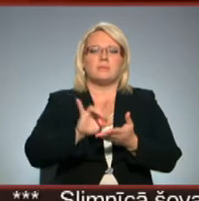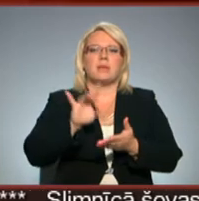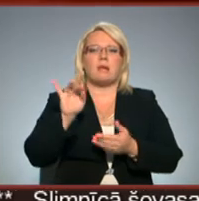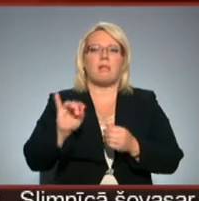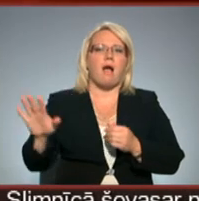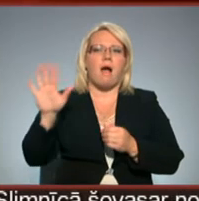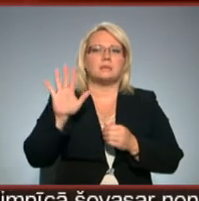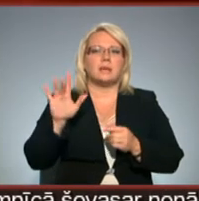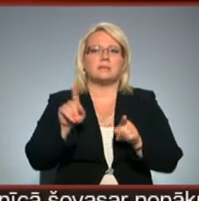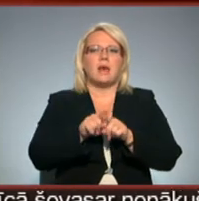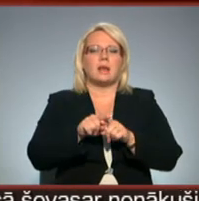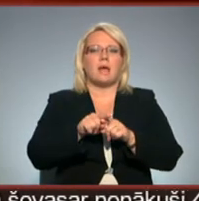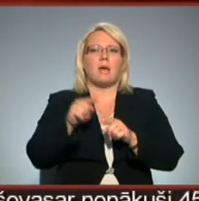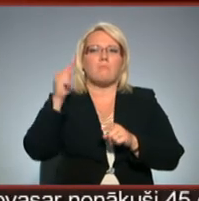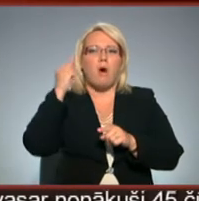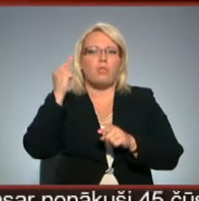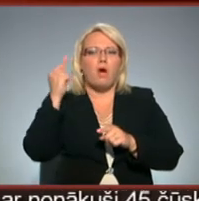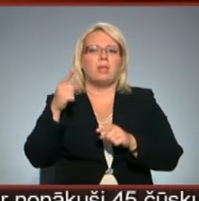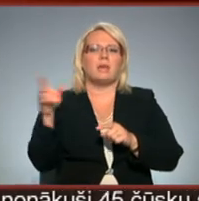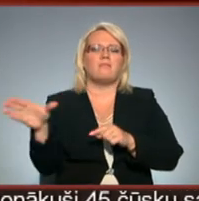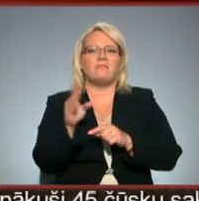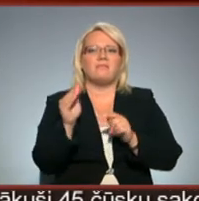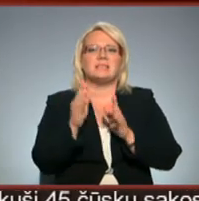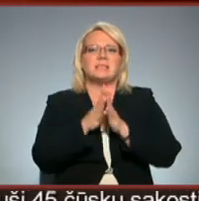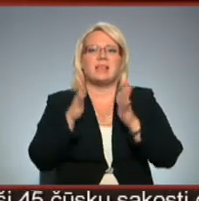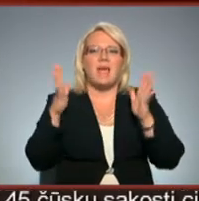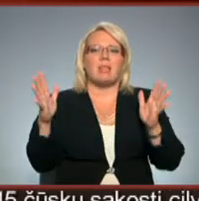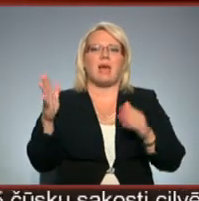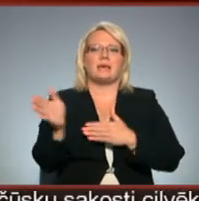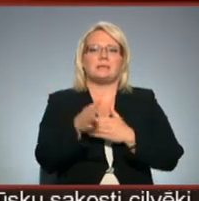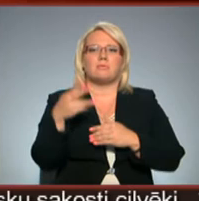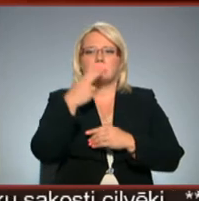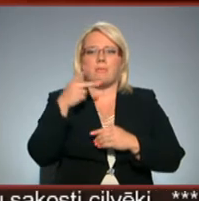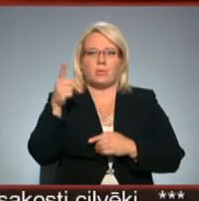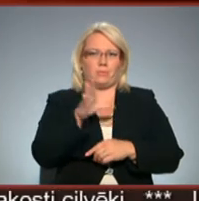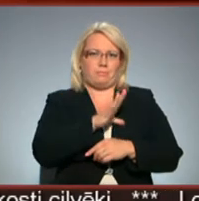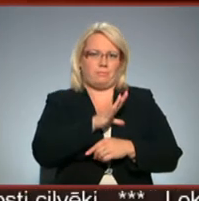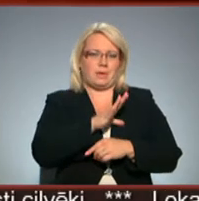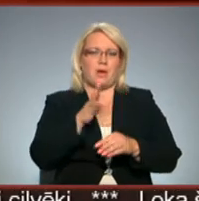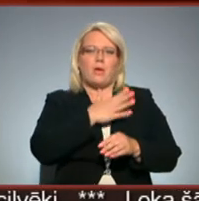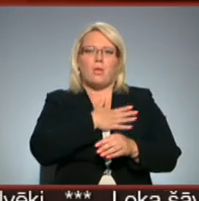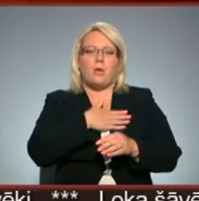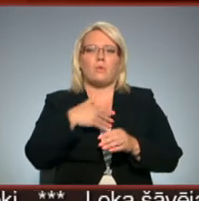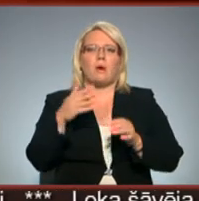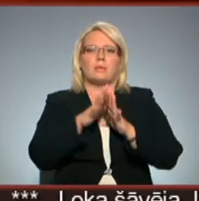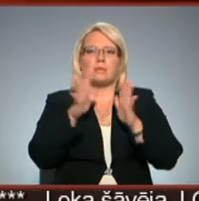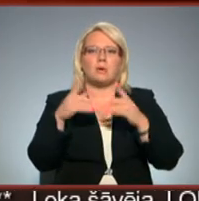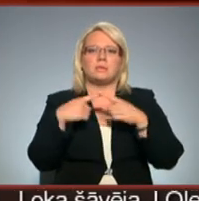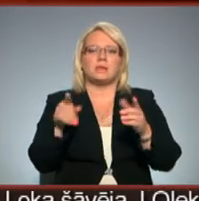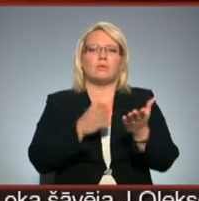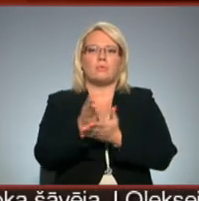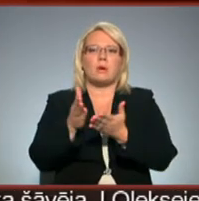Āzijas, ieskaitot arī Mongoliju, kad faktiski visi lielākie zivsaimnieki tur bija, ļoti daudz citi